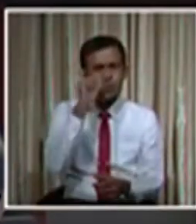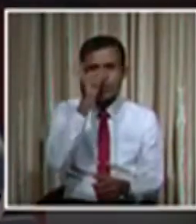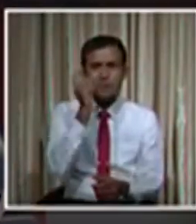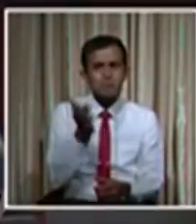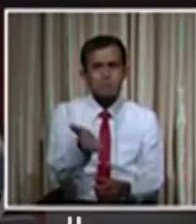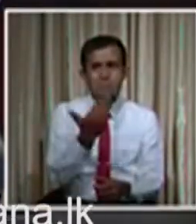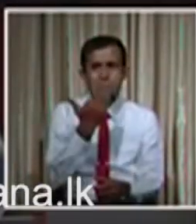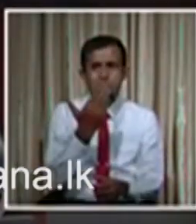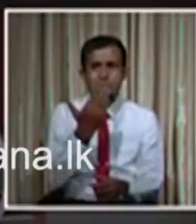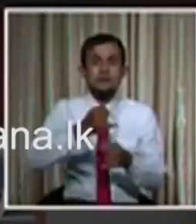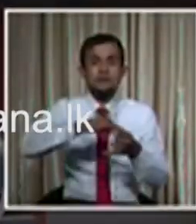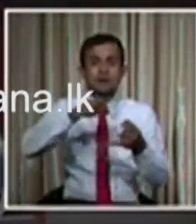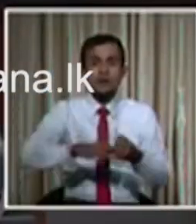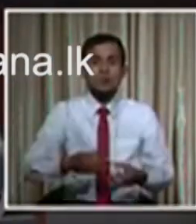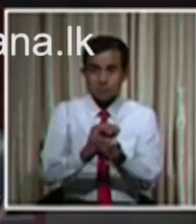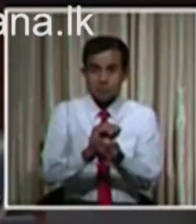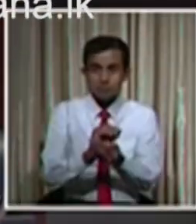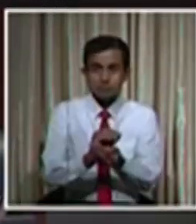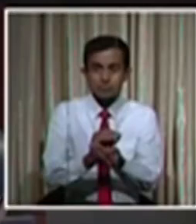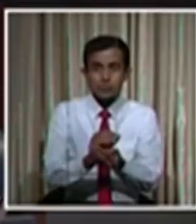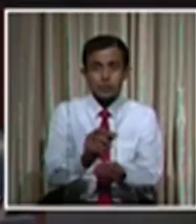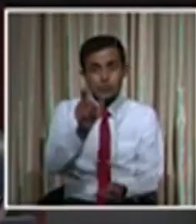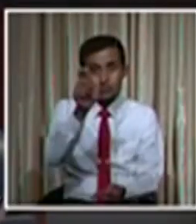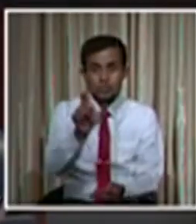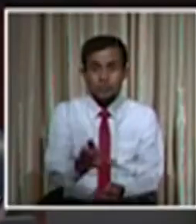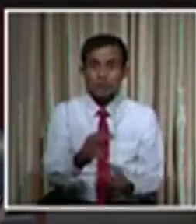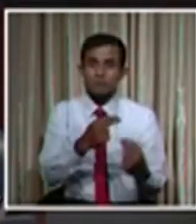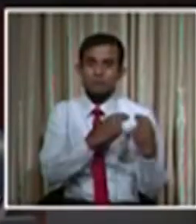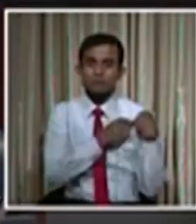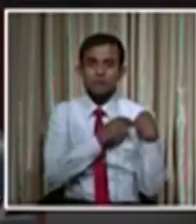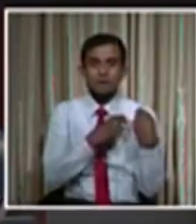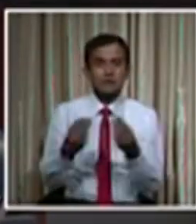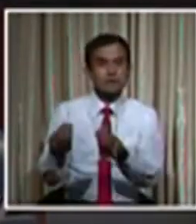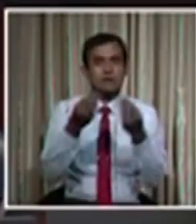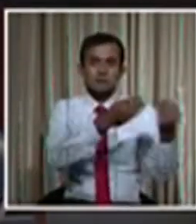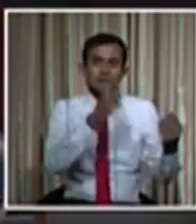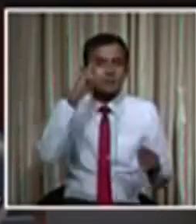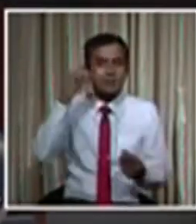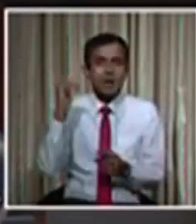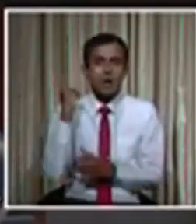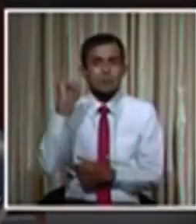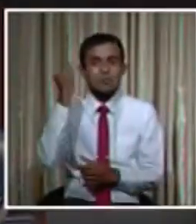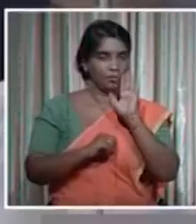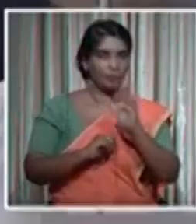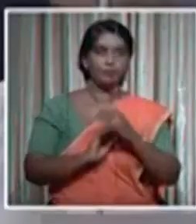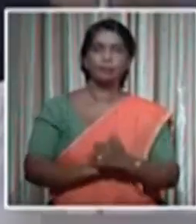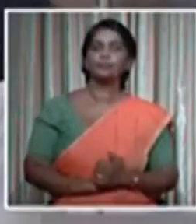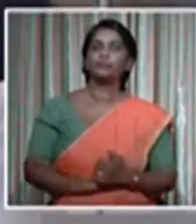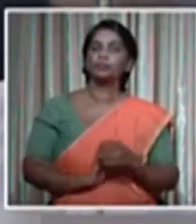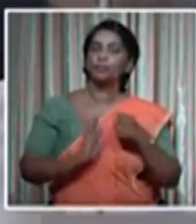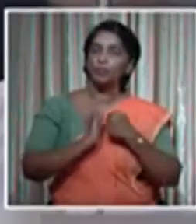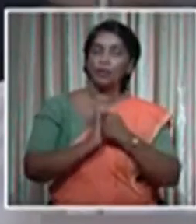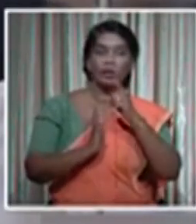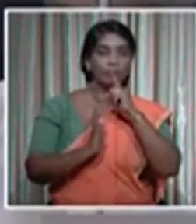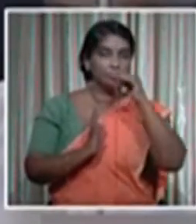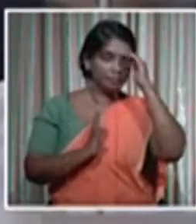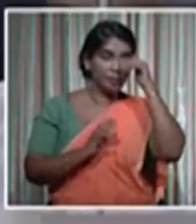බලන්න අර පෝර එක පිපිරෙනවානේ. බලාගෙන ඔබතුමාගේ වගකීමත් බාර දෙයි දන්නේ නැහැ හමුදාපතිතුමාට බලාගෙන.